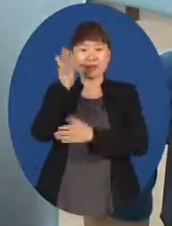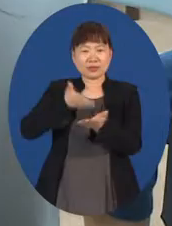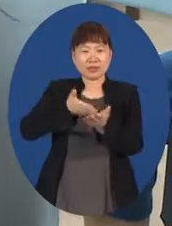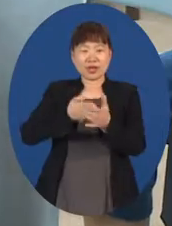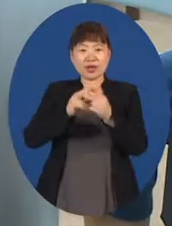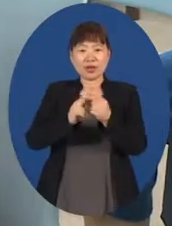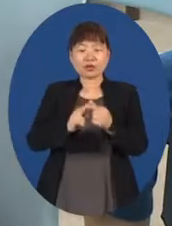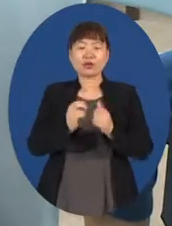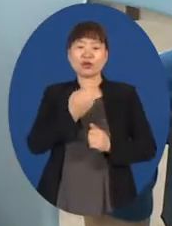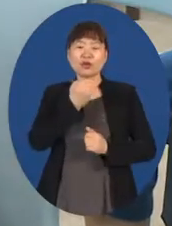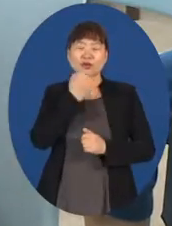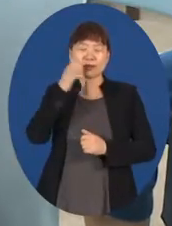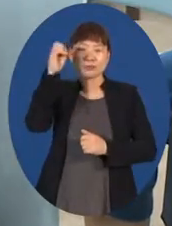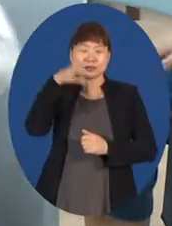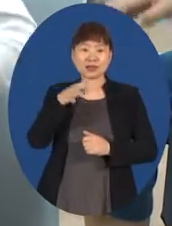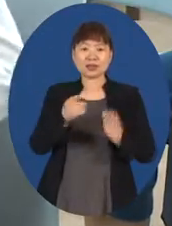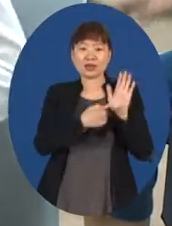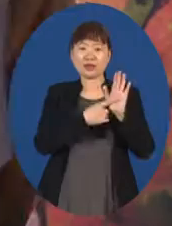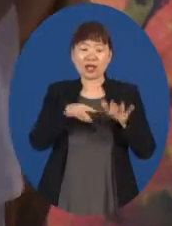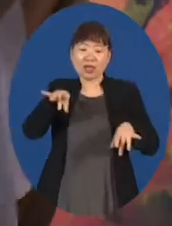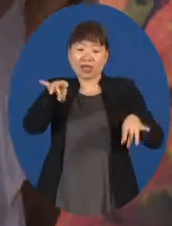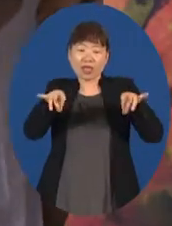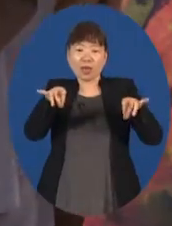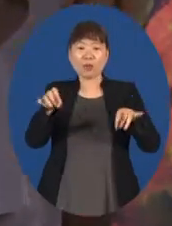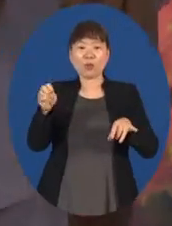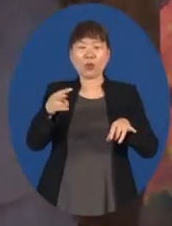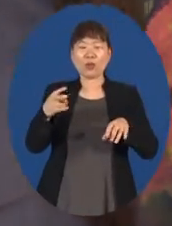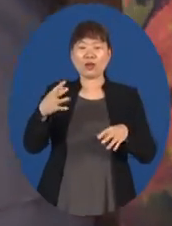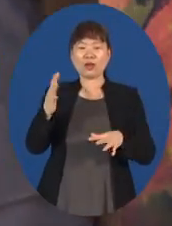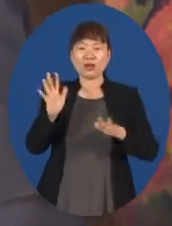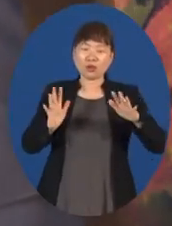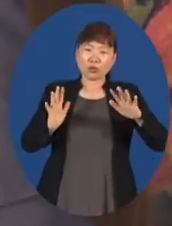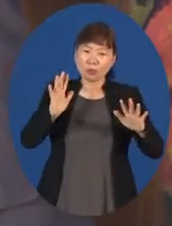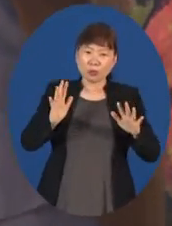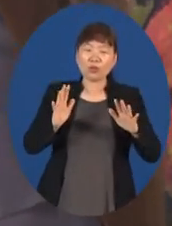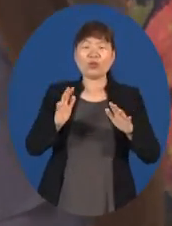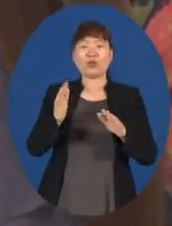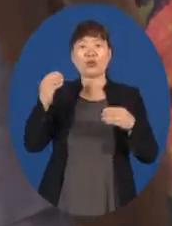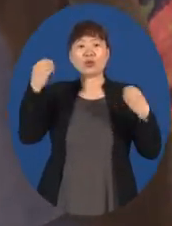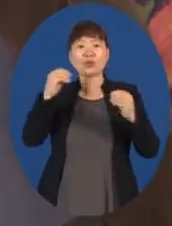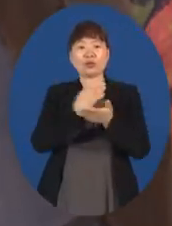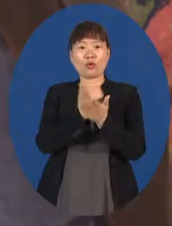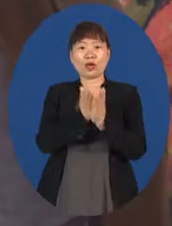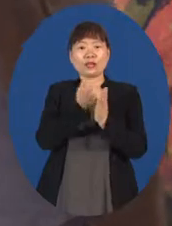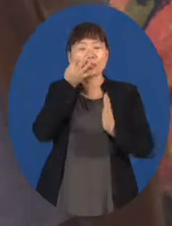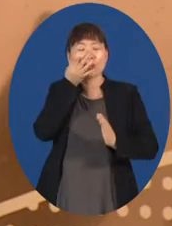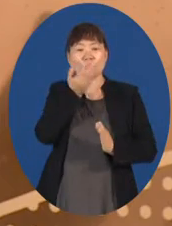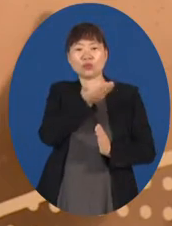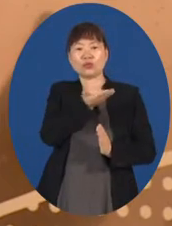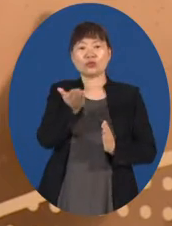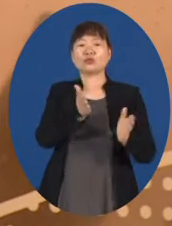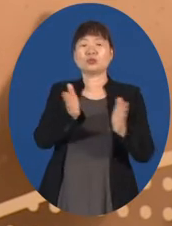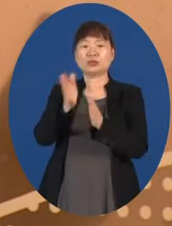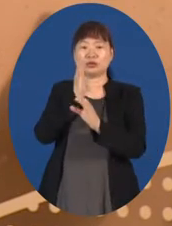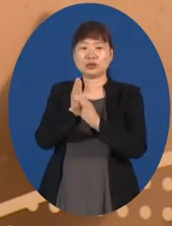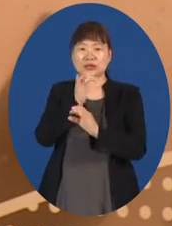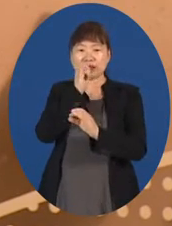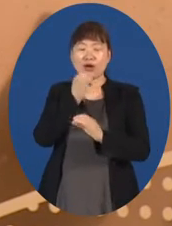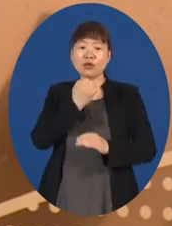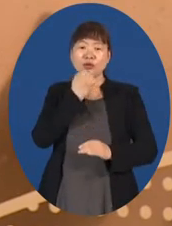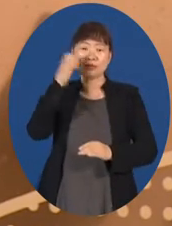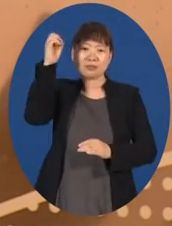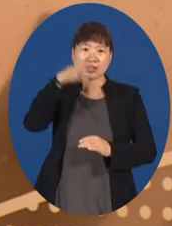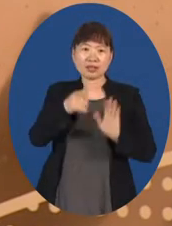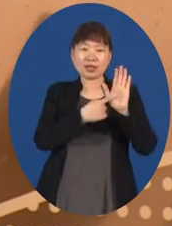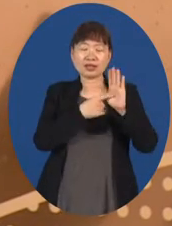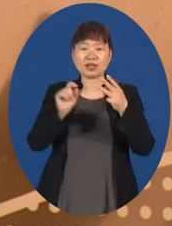아니라 웃음빛 전시, 인형극, 로봇 공연 등 다양한 볼거리들이 준비되어 있었습니다. 그중 웃음빛